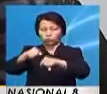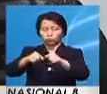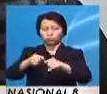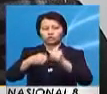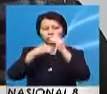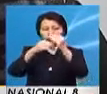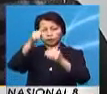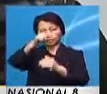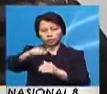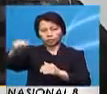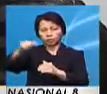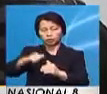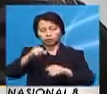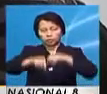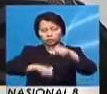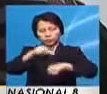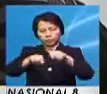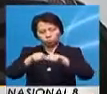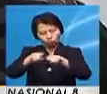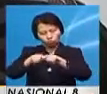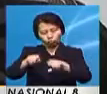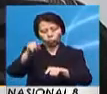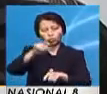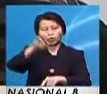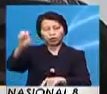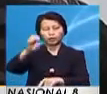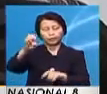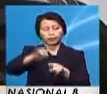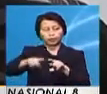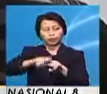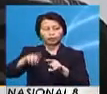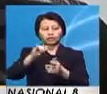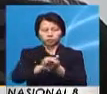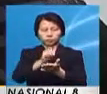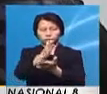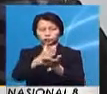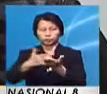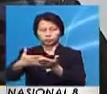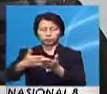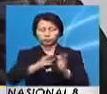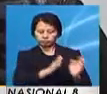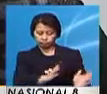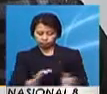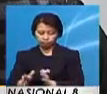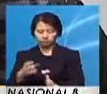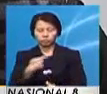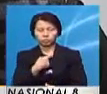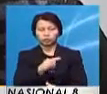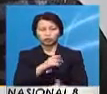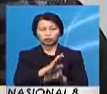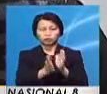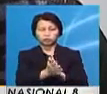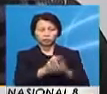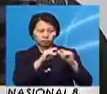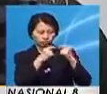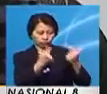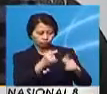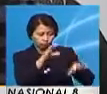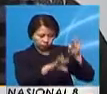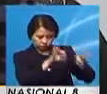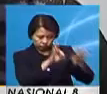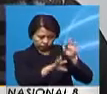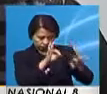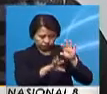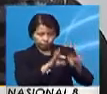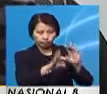Asia, penyertaan di perlumbaan di peringkat Eropah dan sebagainya. Itu memang sebahagian daripada perancangan kita. Jadi kumpulan yang akan dipilih